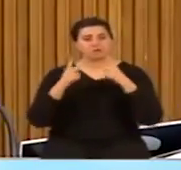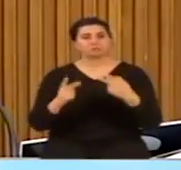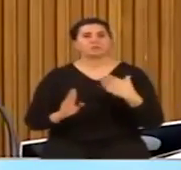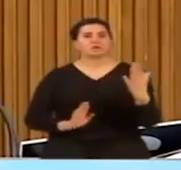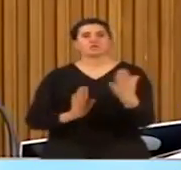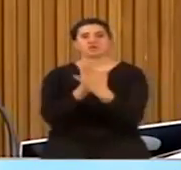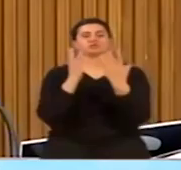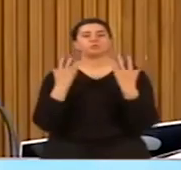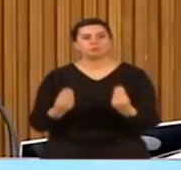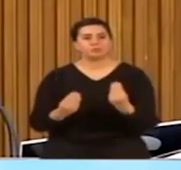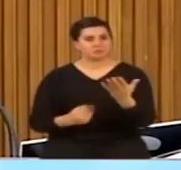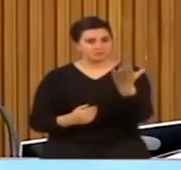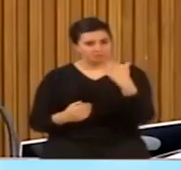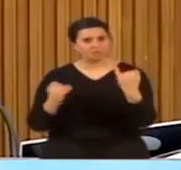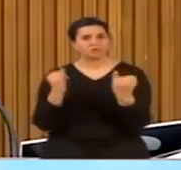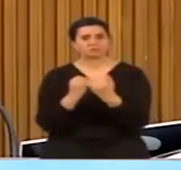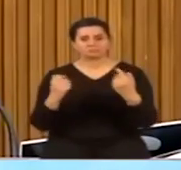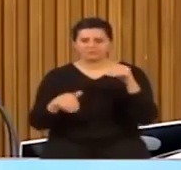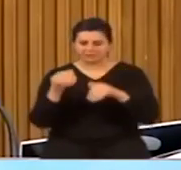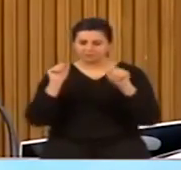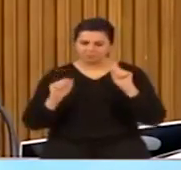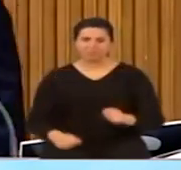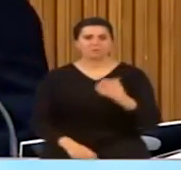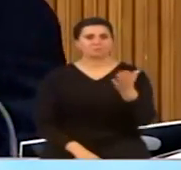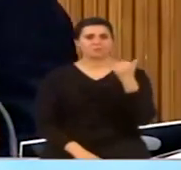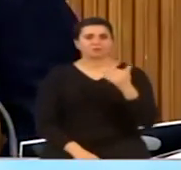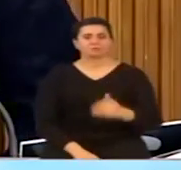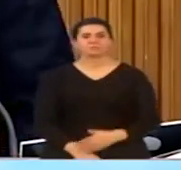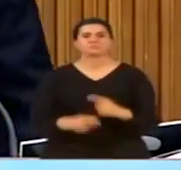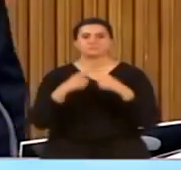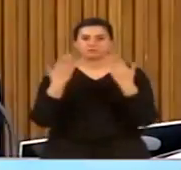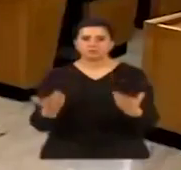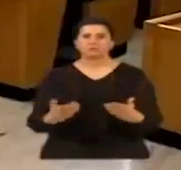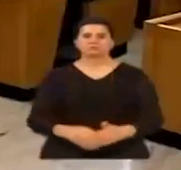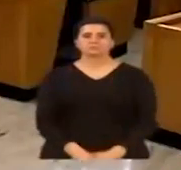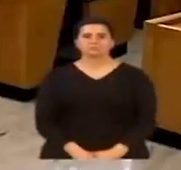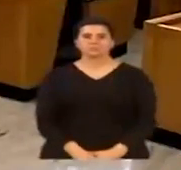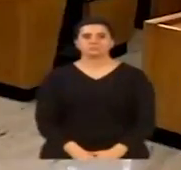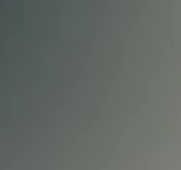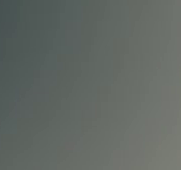meydan okuyorum. Gel kardeşim, seçimi yapalım. Teşekkür ederim arkadaşlar.